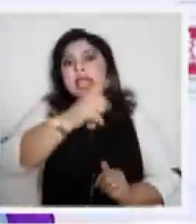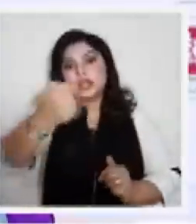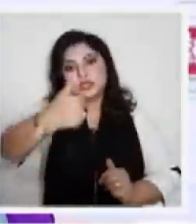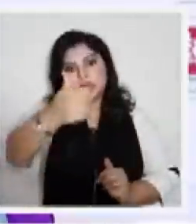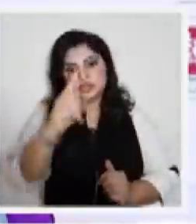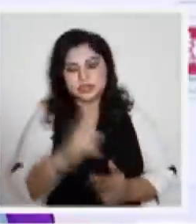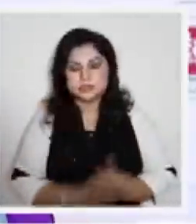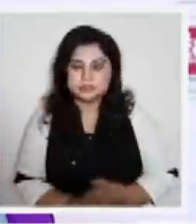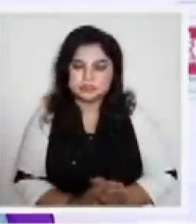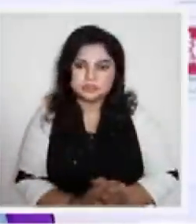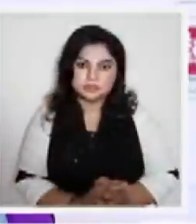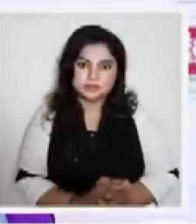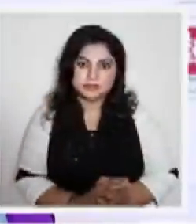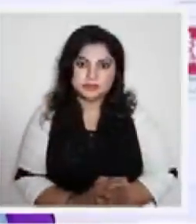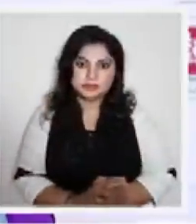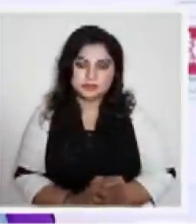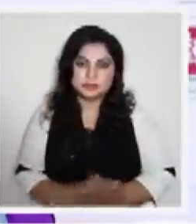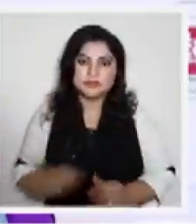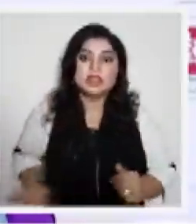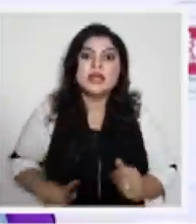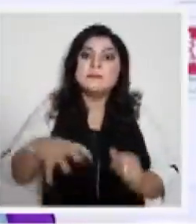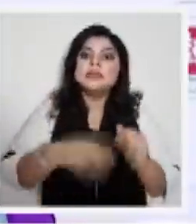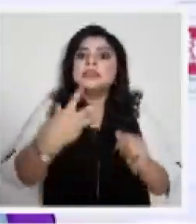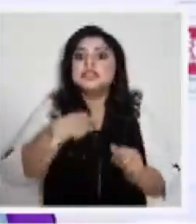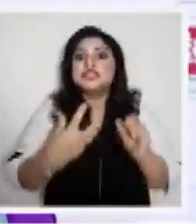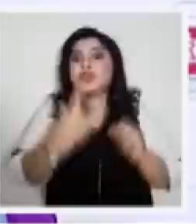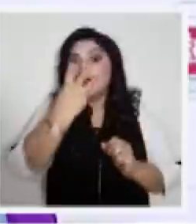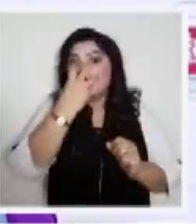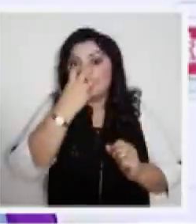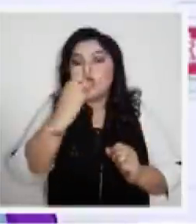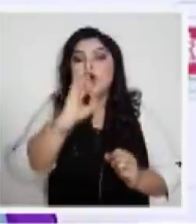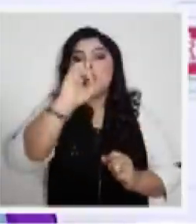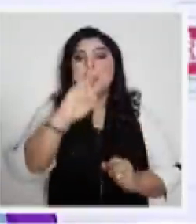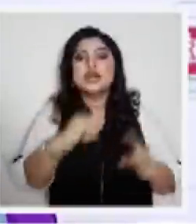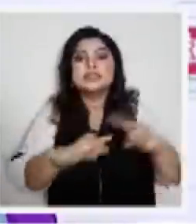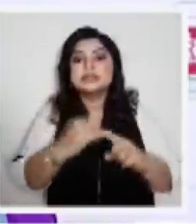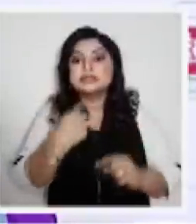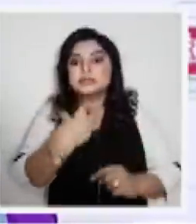ভর্তি 226 জন এবং খালি আছে 168টি আইসিইউ শয্যা।